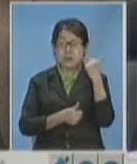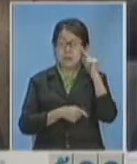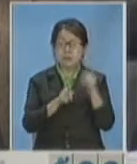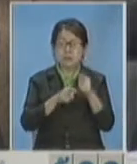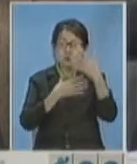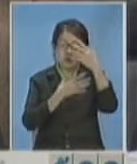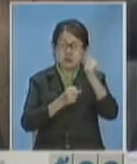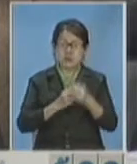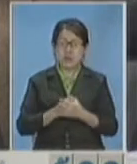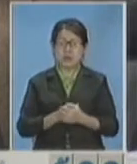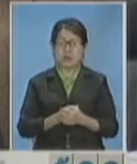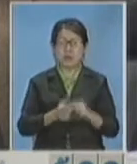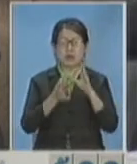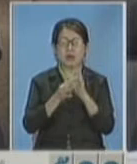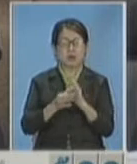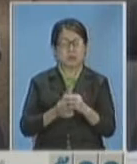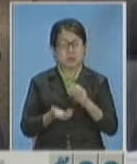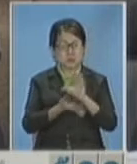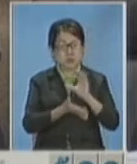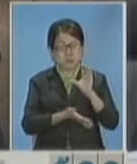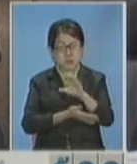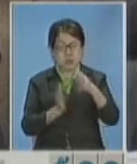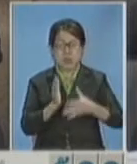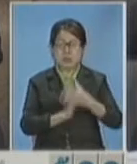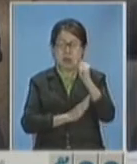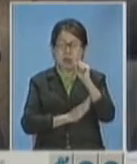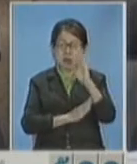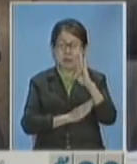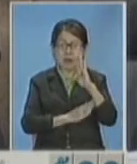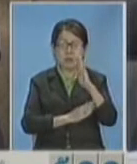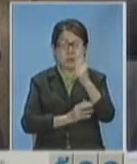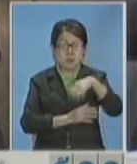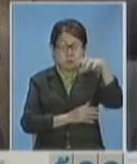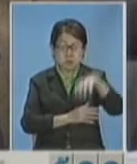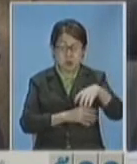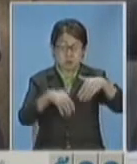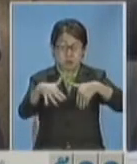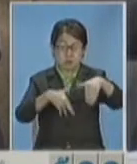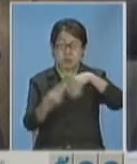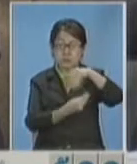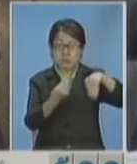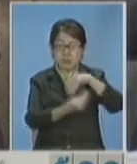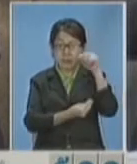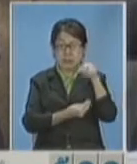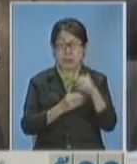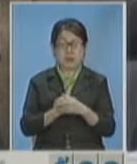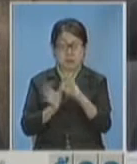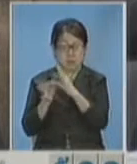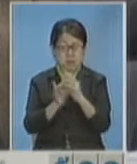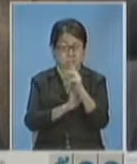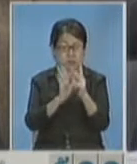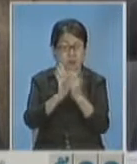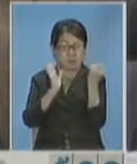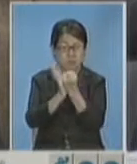เช่นงบประมาณของสถาบันพัฒนาองค์กรชุมชนซึ่งเป็นหน่วยงานที่มีกฎหมายรองรับนะ